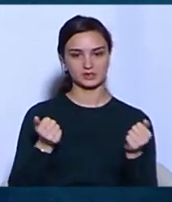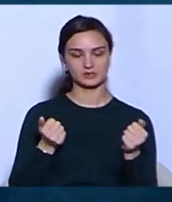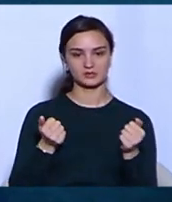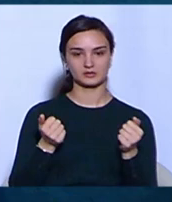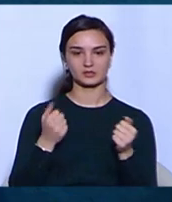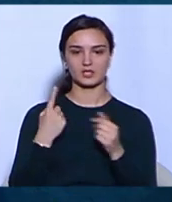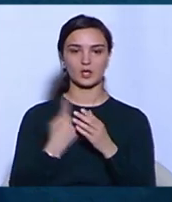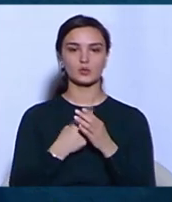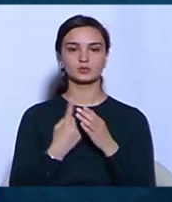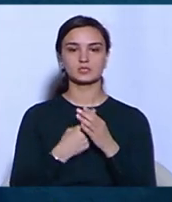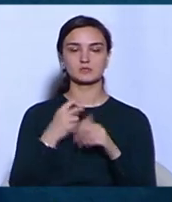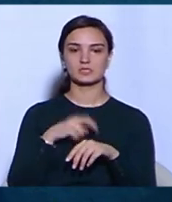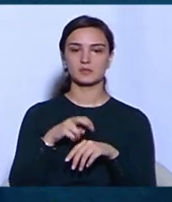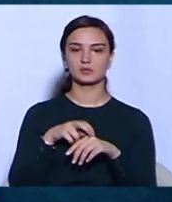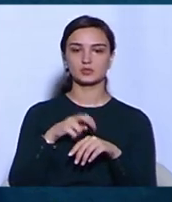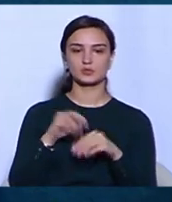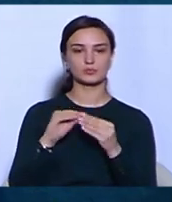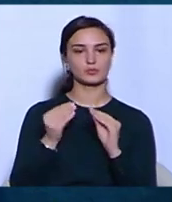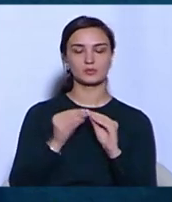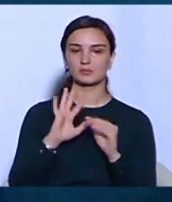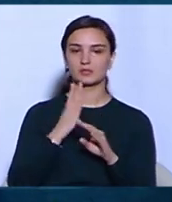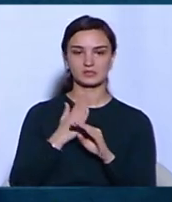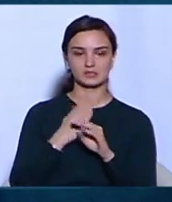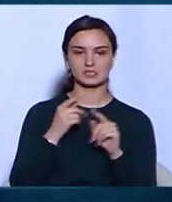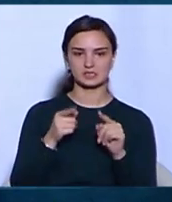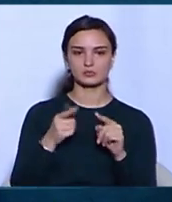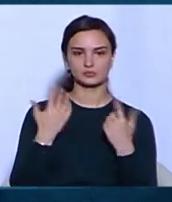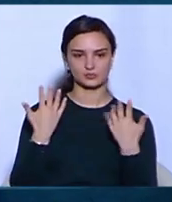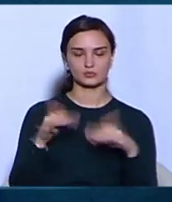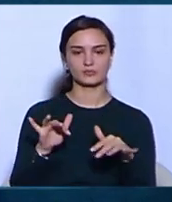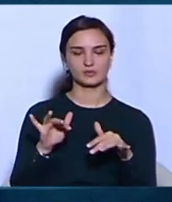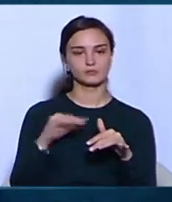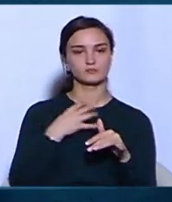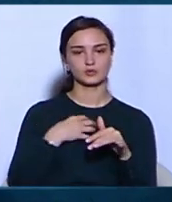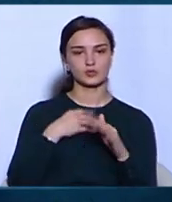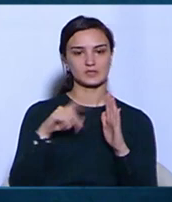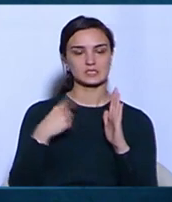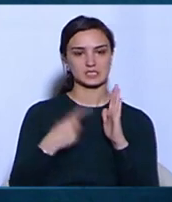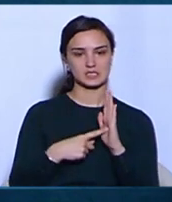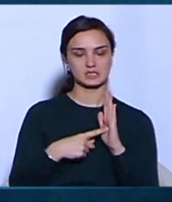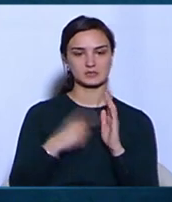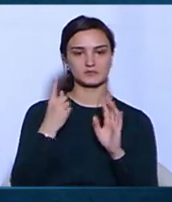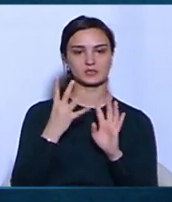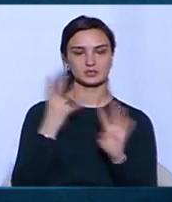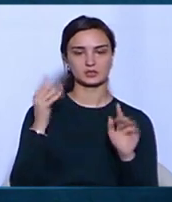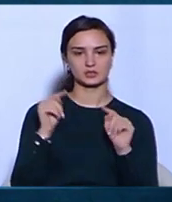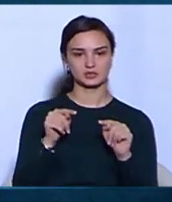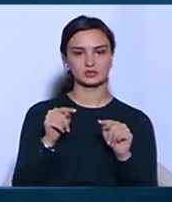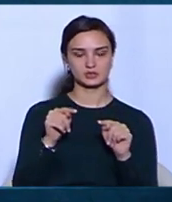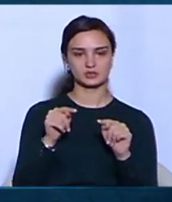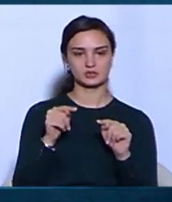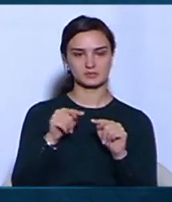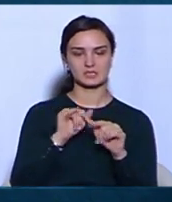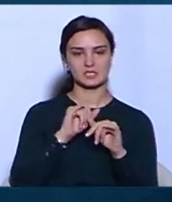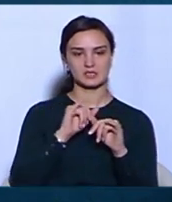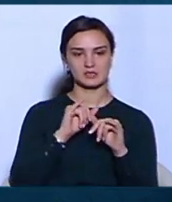გაცდა აუტიზმი სამედიცინო სფეროს და იგი რეალურად სოციალურ საკითხს წარმოადგენს. პირველ რიგში, იმიტომ რომ მისი